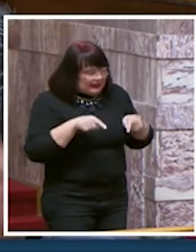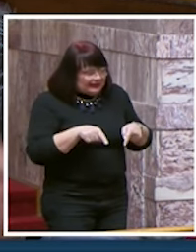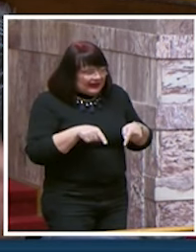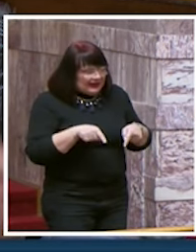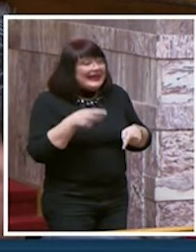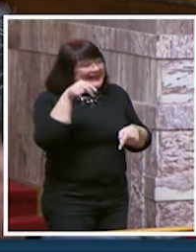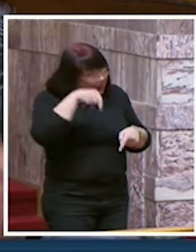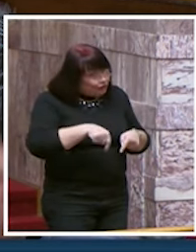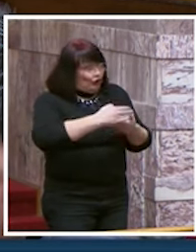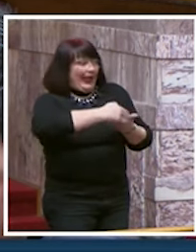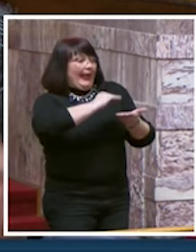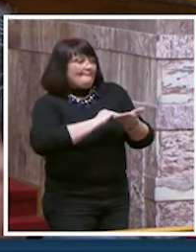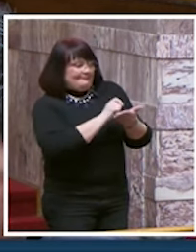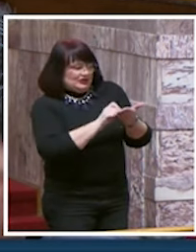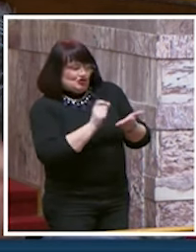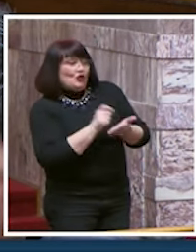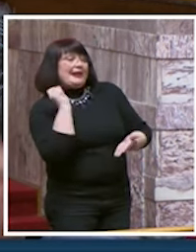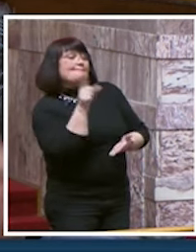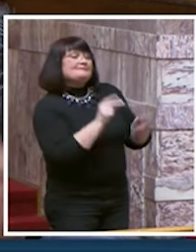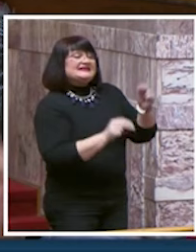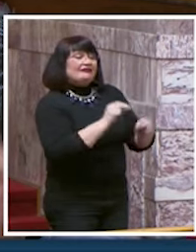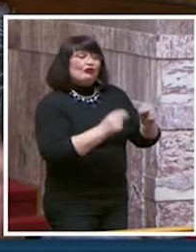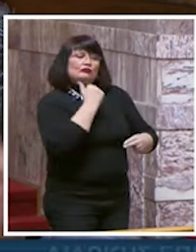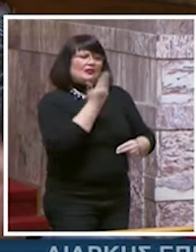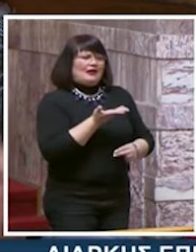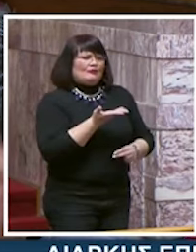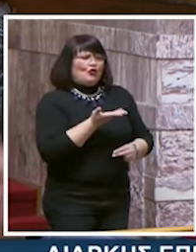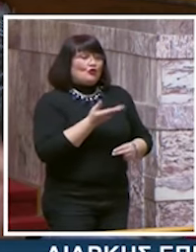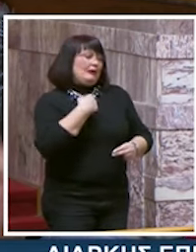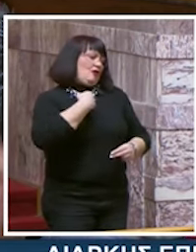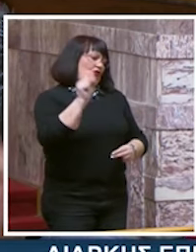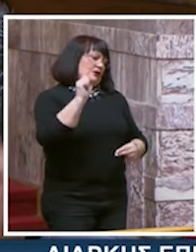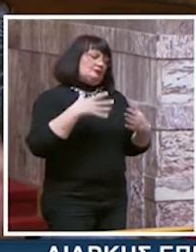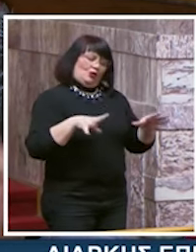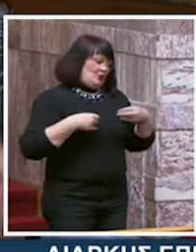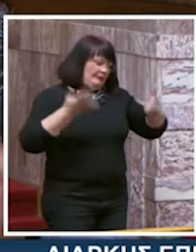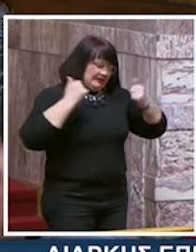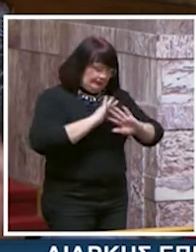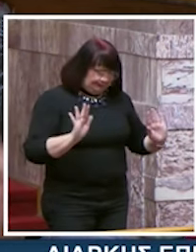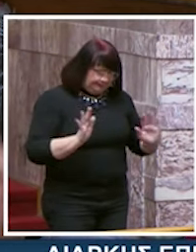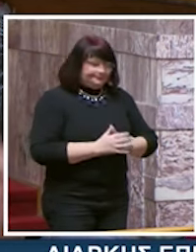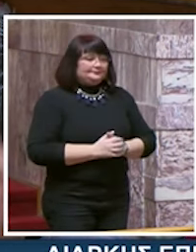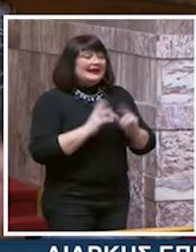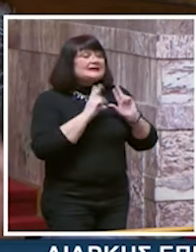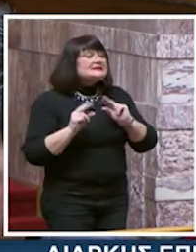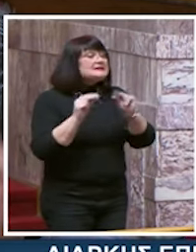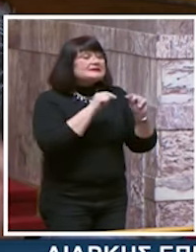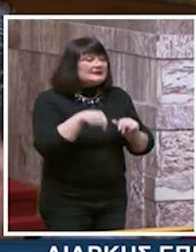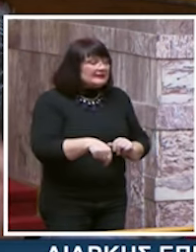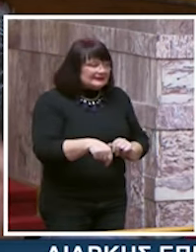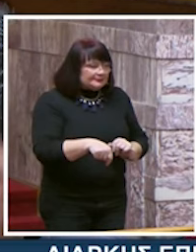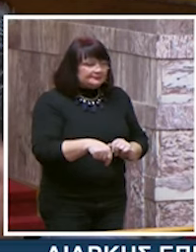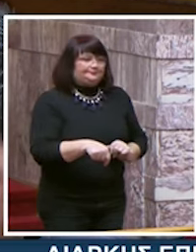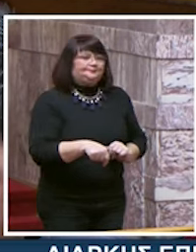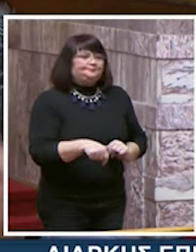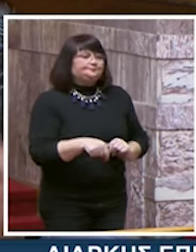της επιστολικής ψήφου. Έτσι, δεν μπορούμε παρά να τοποθετούμαστε αρνητικά. Η συζήτηση για τη